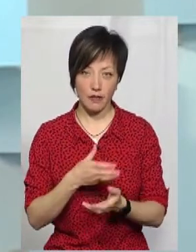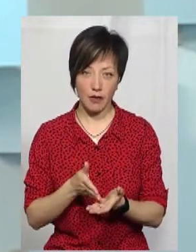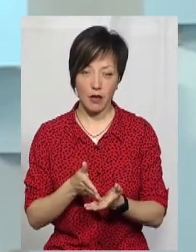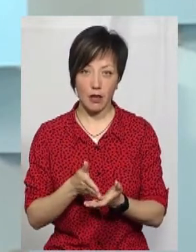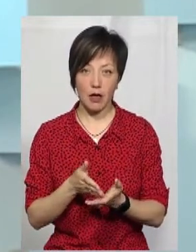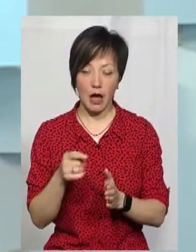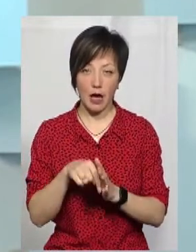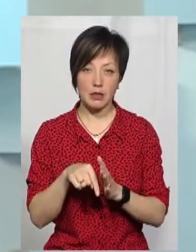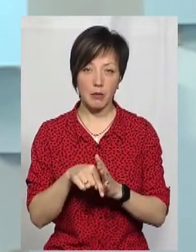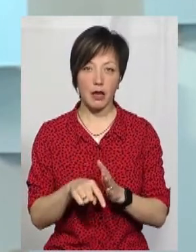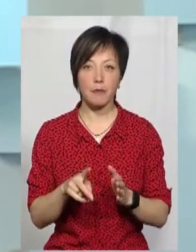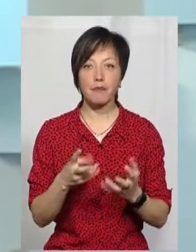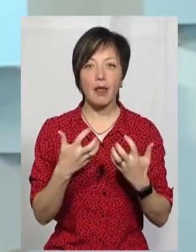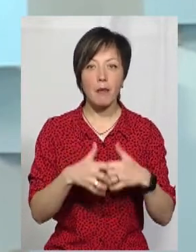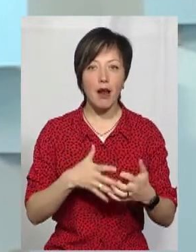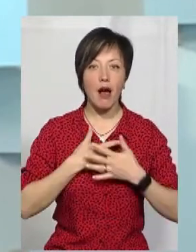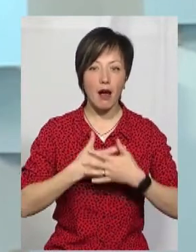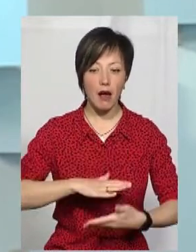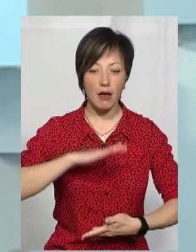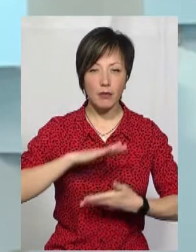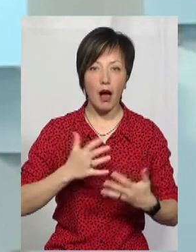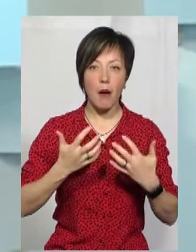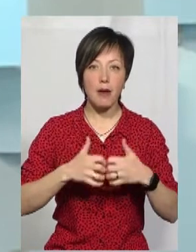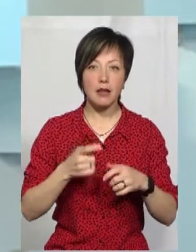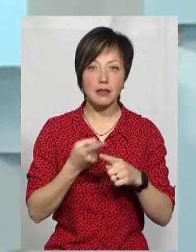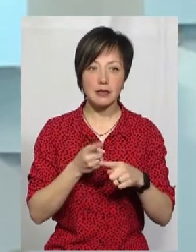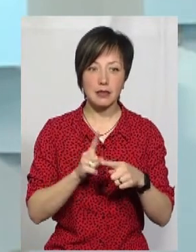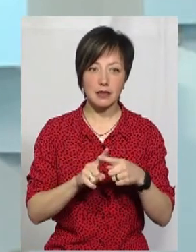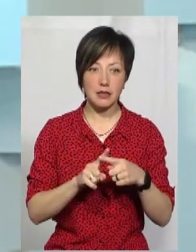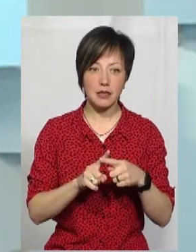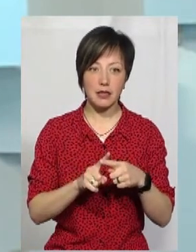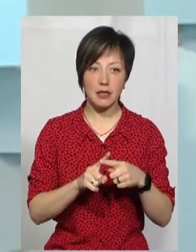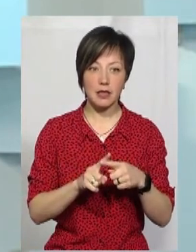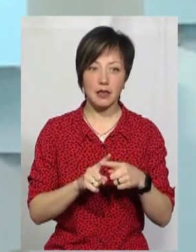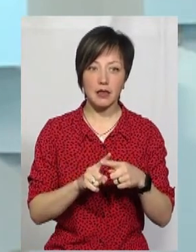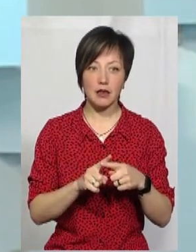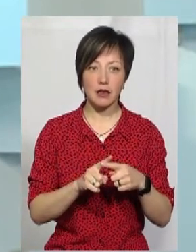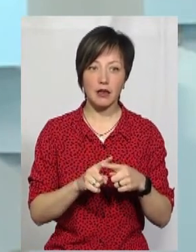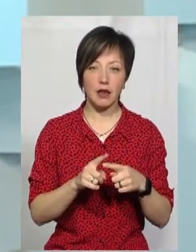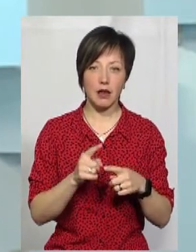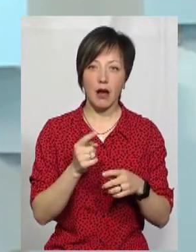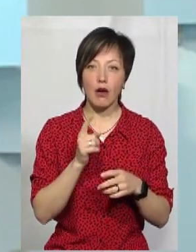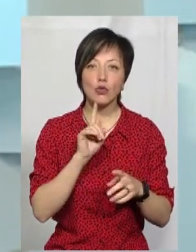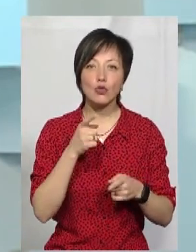що ШВЛ-апарат – це устаткування, де там міліметра, декілька міліметрів помилившись, можна просто вбити людину, якщо неправильно